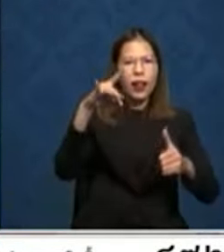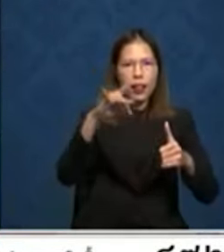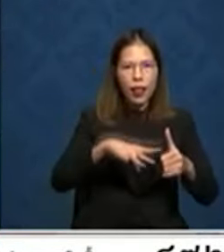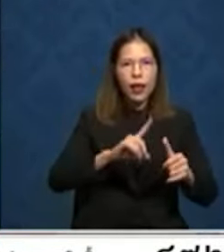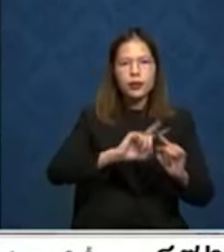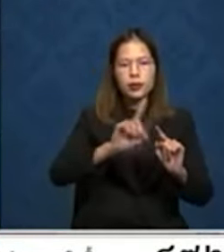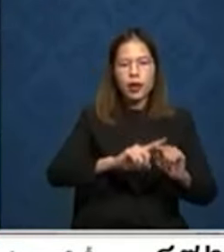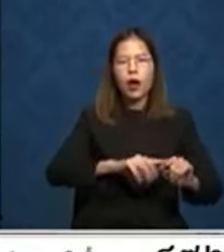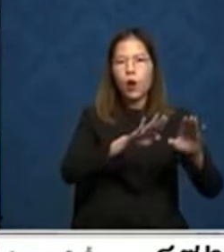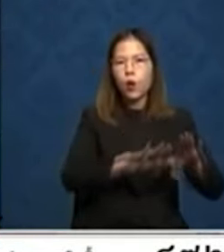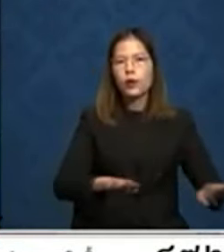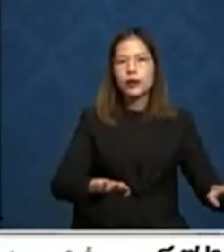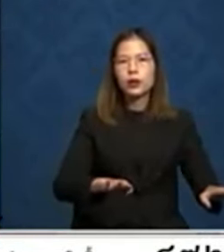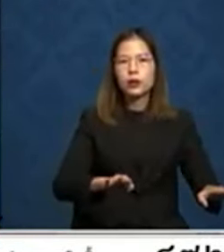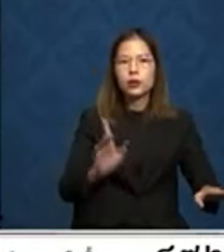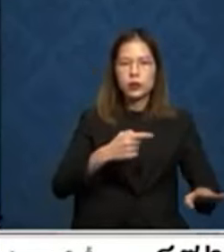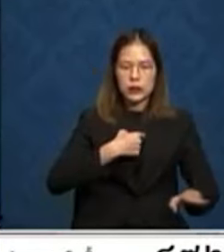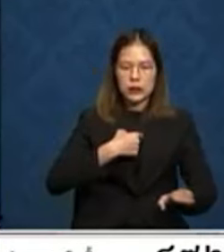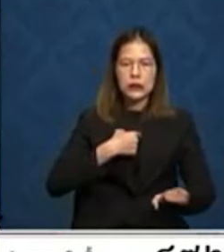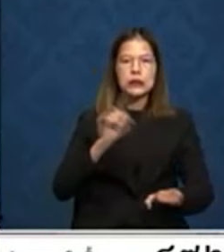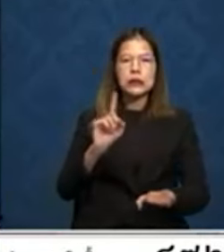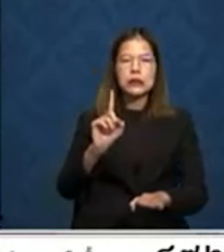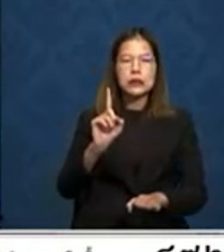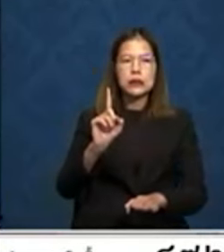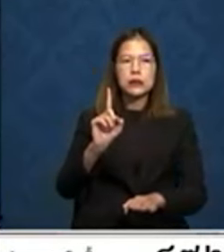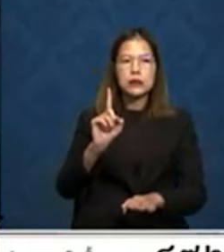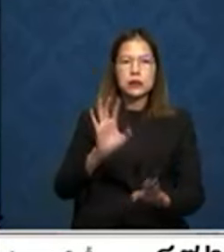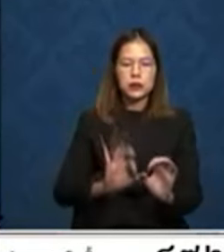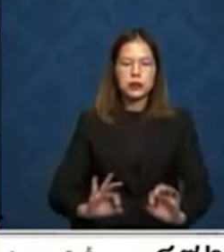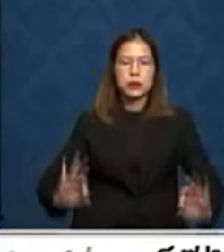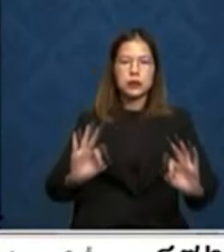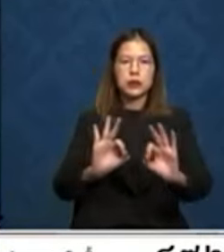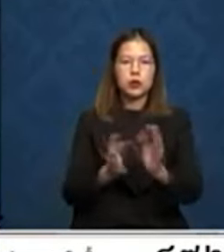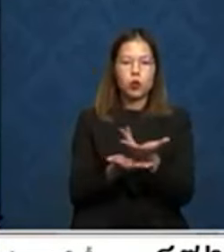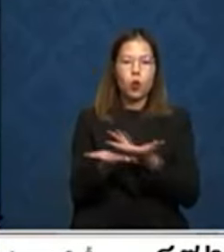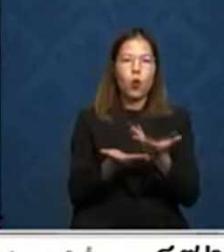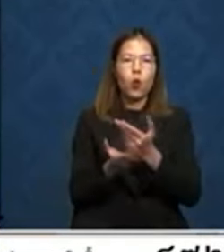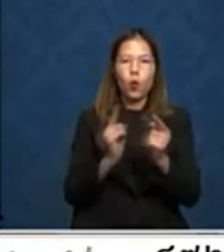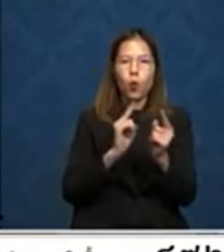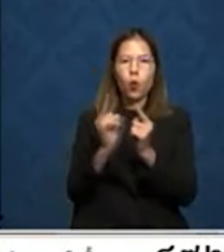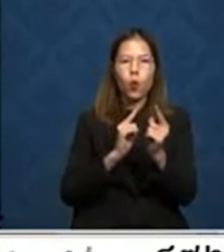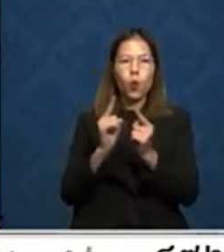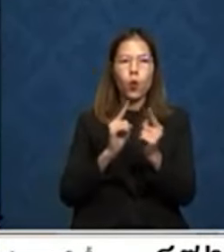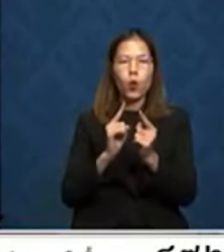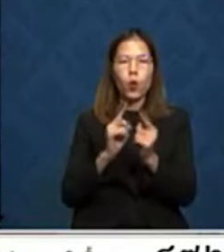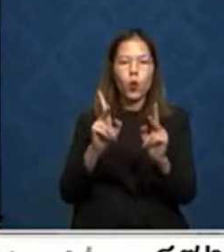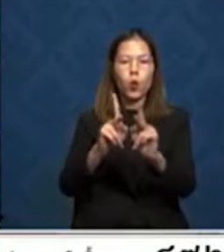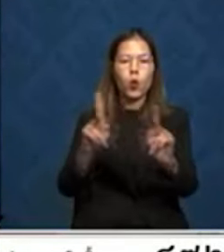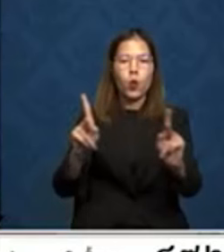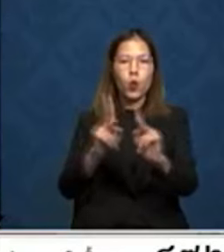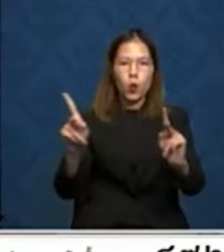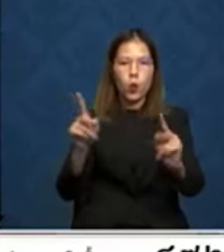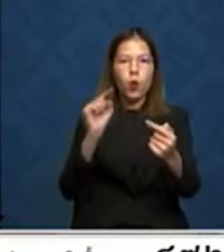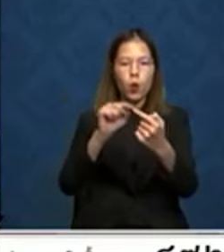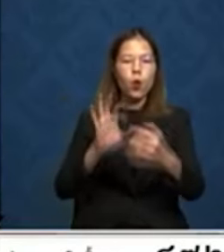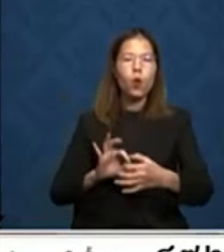เด็กวันนี้นะคะดิฉันอยากจะปักเจตจำนงสำคัญที่พวกเรามาคุยกันในการที่ท่านกรรมาธิการนะคะได้มี